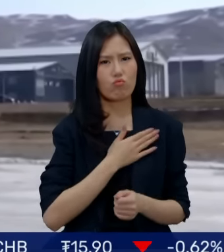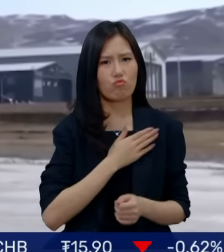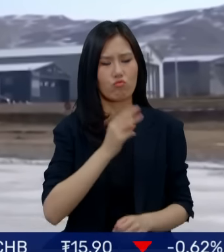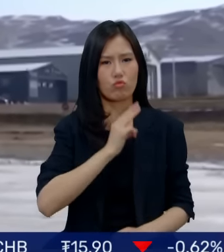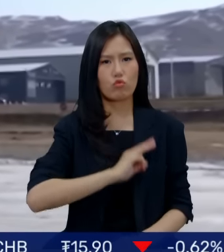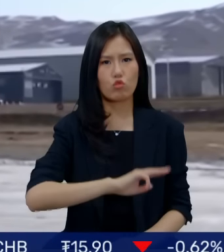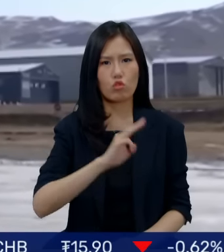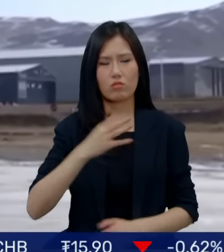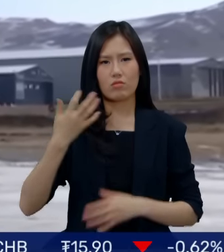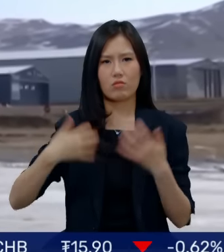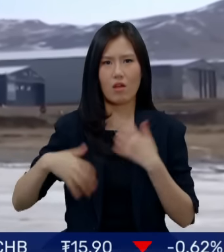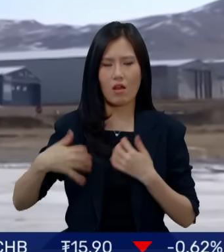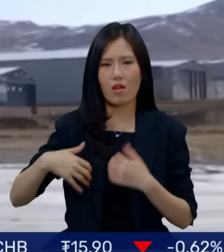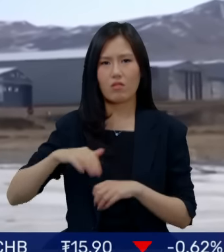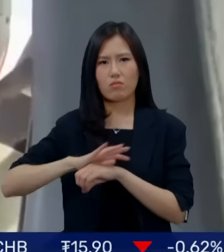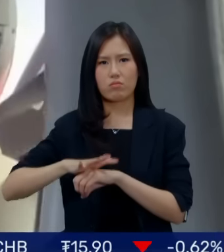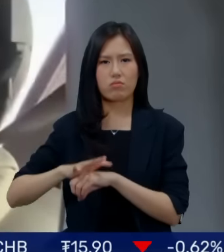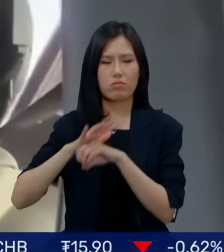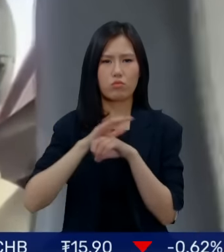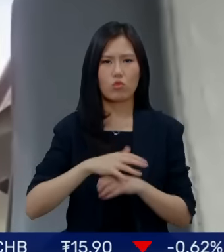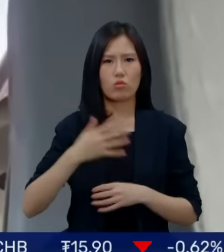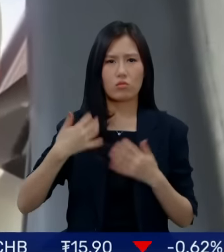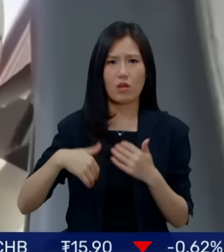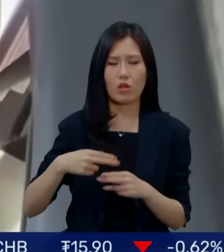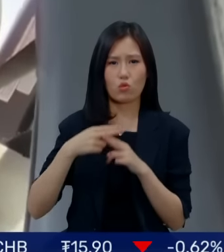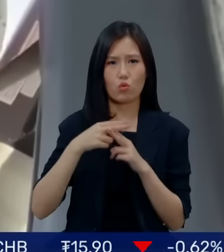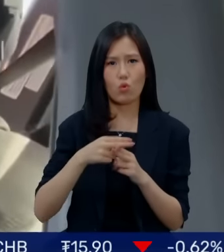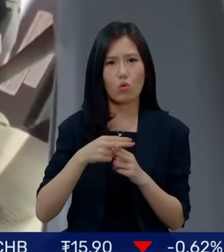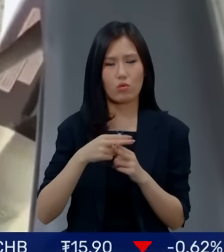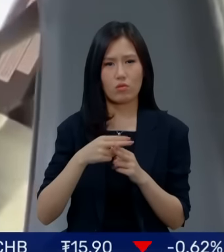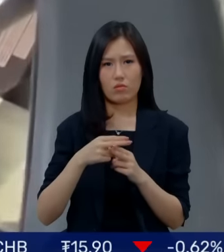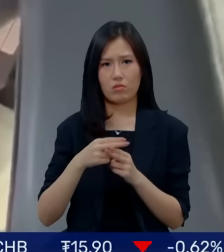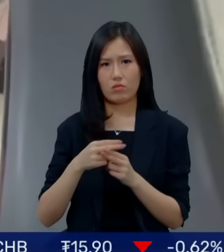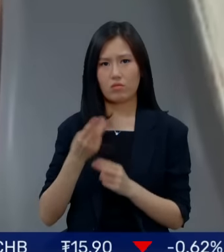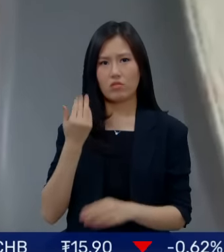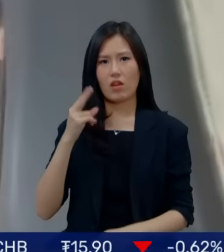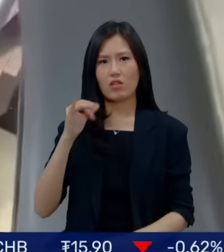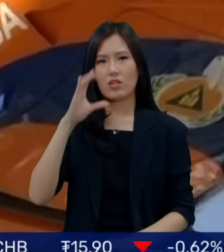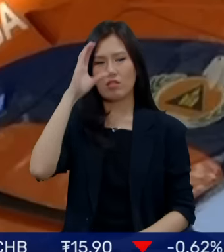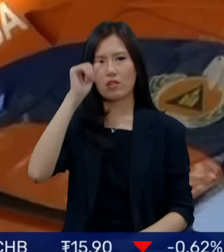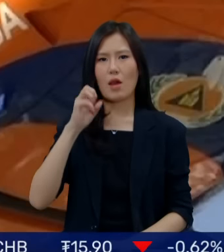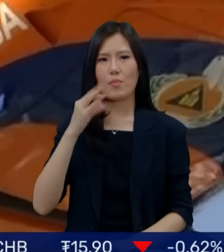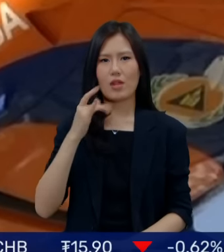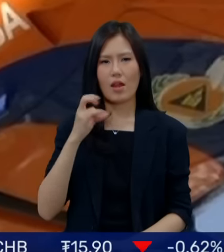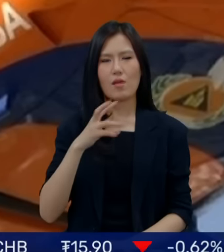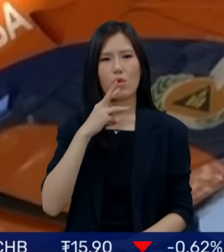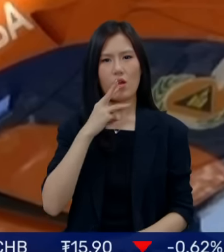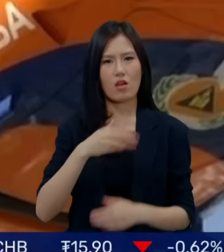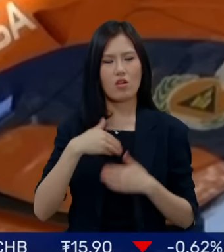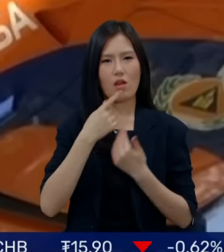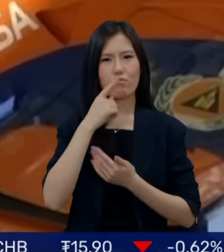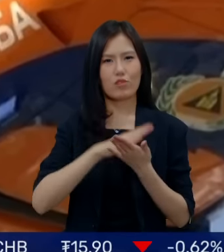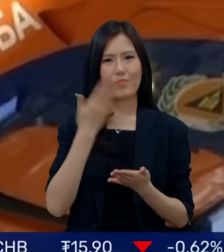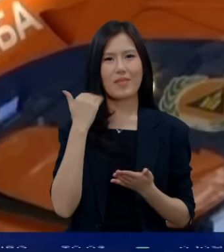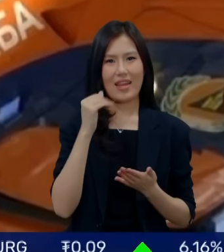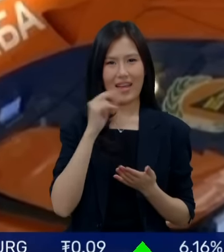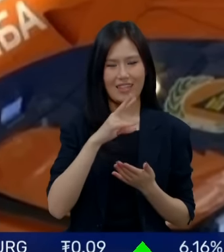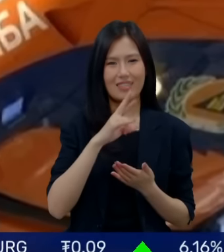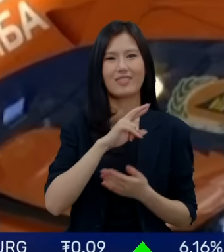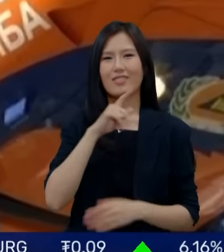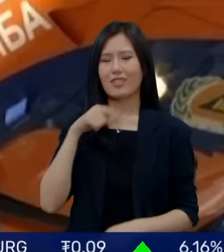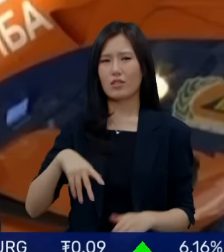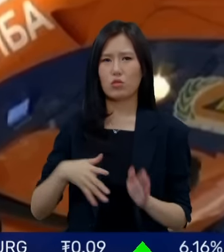төлөө яралтай үед нисдэг тэргээр шуурхай тусламж үзүүлнэ хэмээн шадарсайд амар сайхан мэдээлж ирсэн удаатай. За гэтэл баг хэмжээтэй